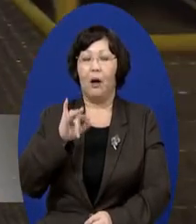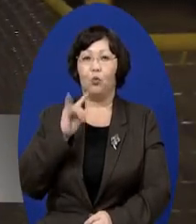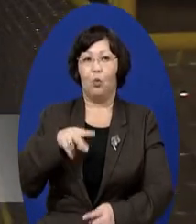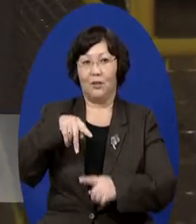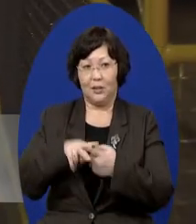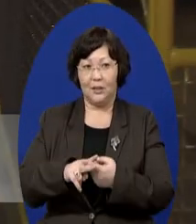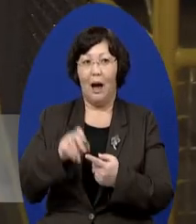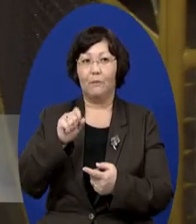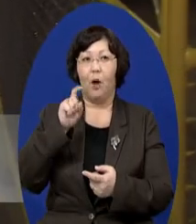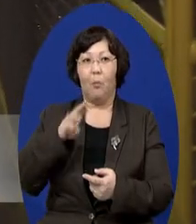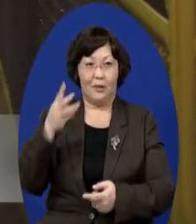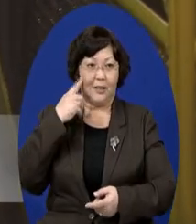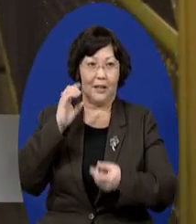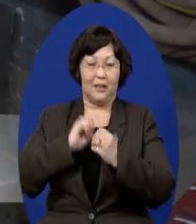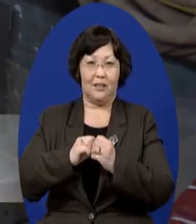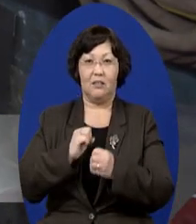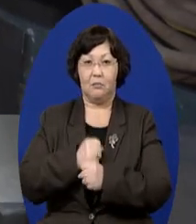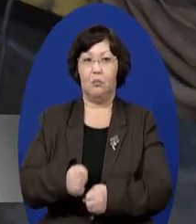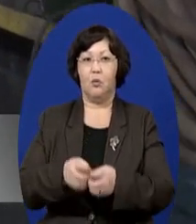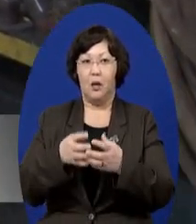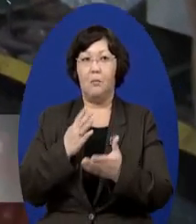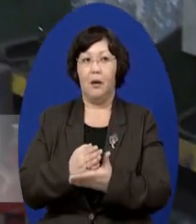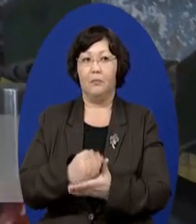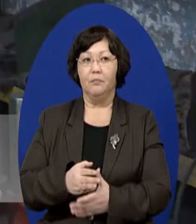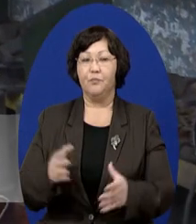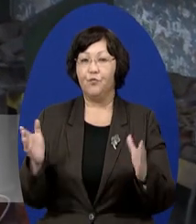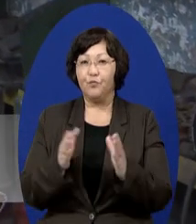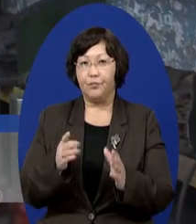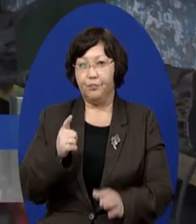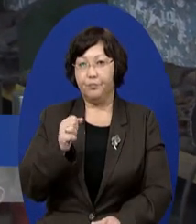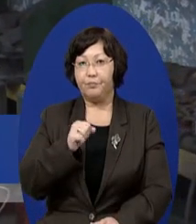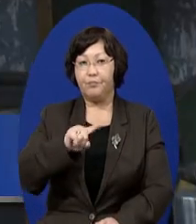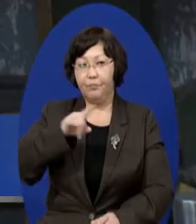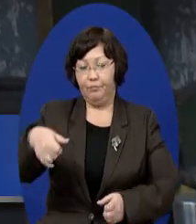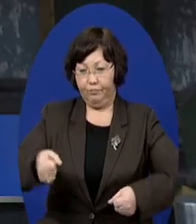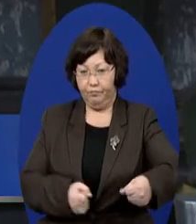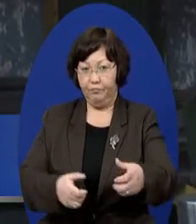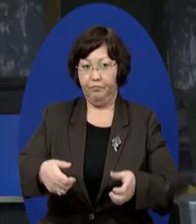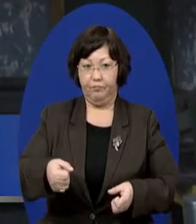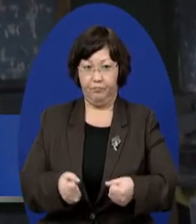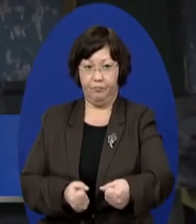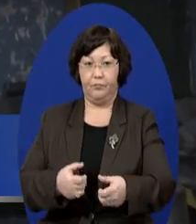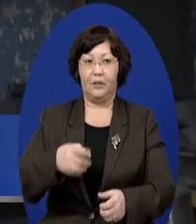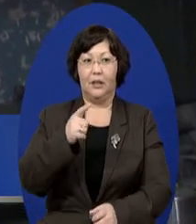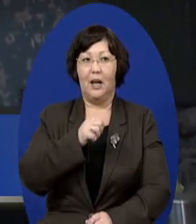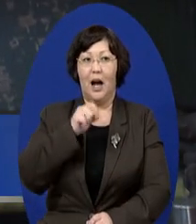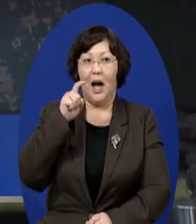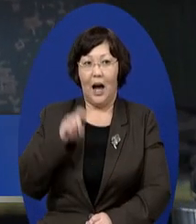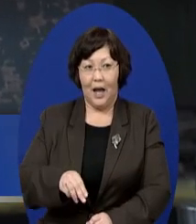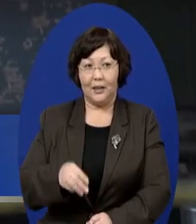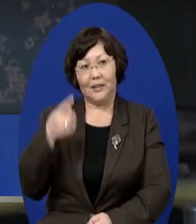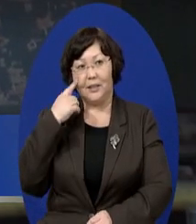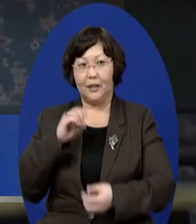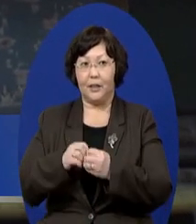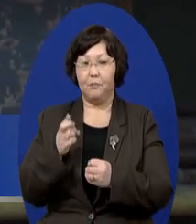төхөөрөмжийг санаачлан бүтээжээ. Жижиг хаалтууд энэ задлагч байна цахилгаан автомат зургийн дагуу багийн дахны хүнд амт